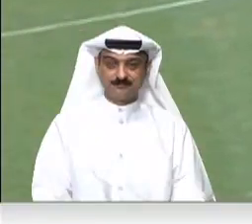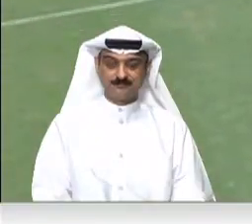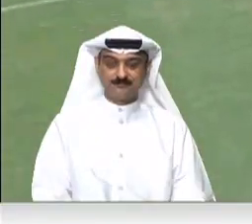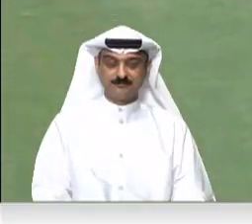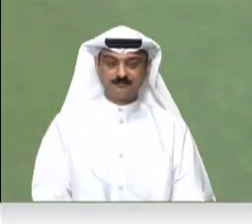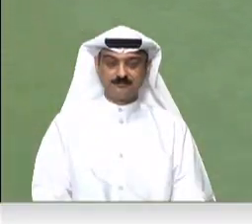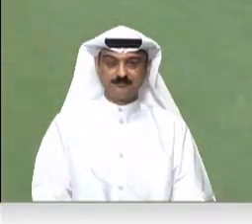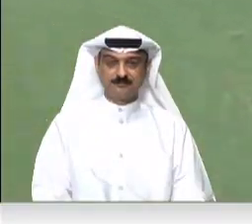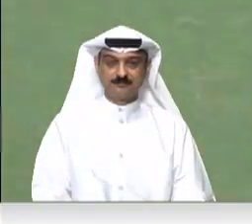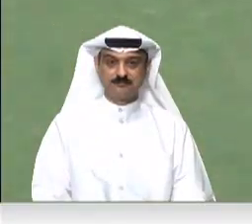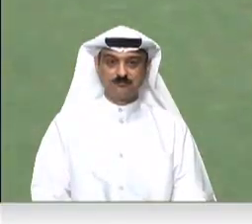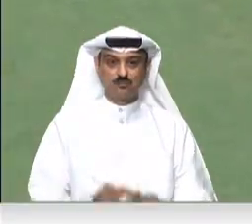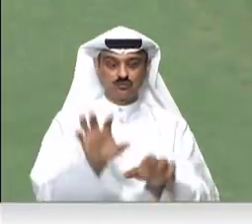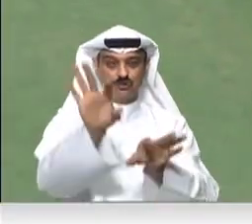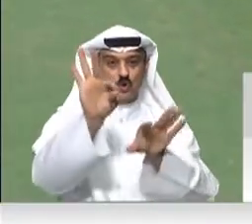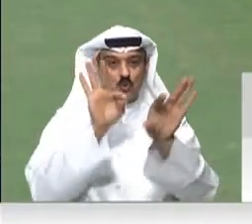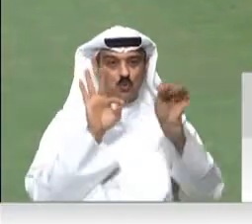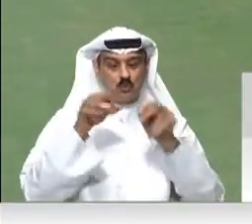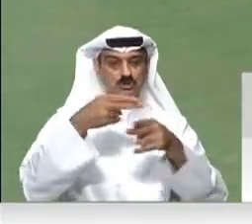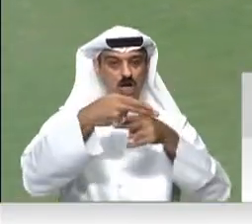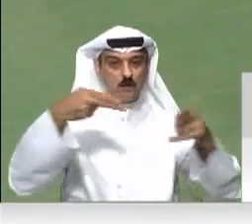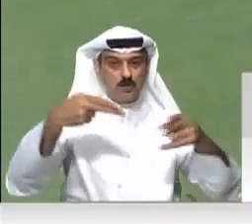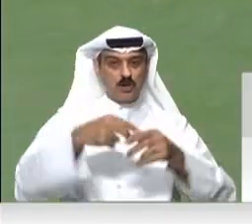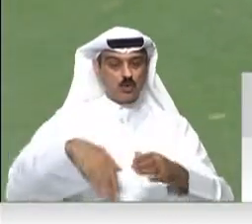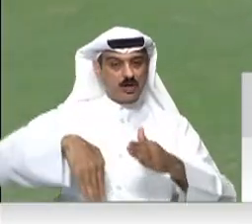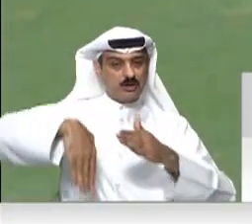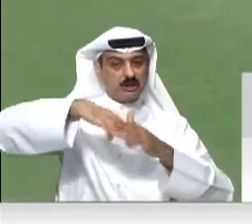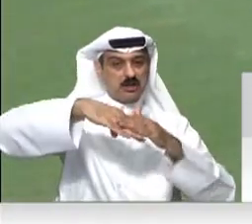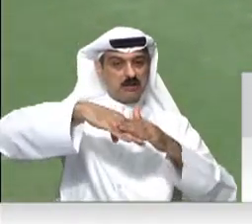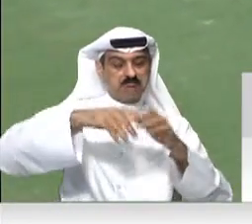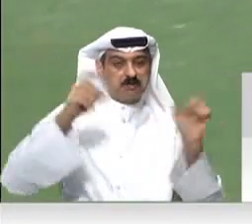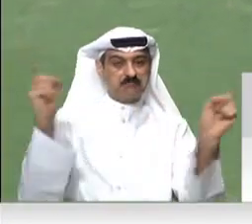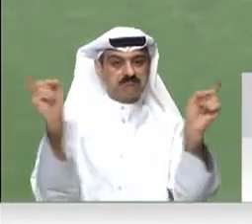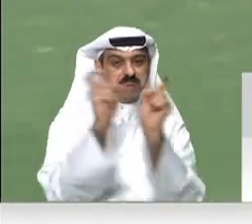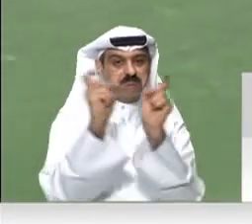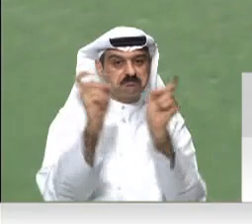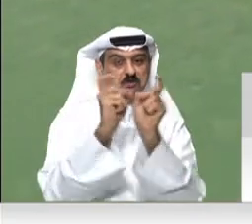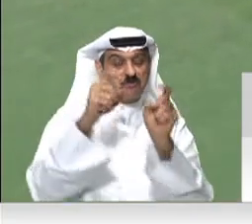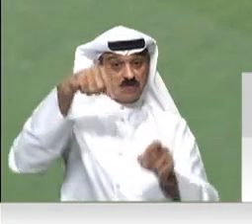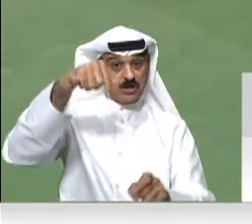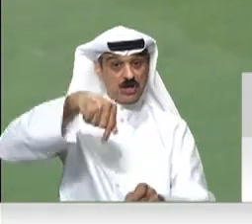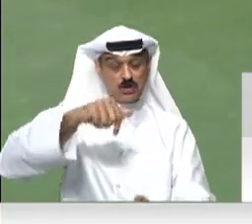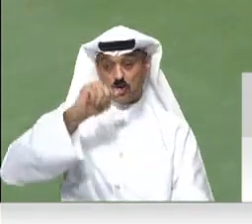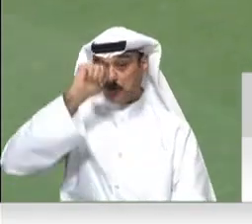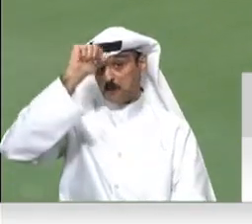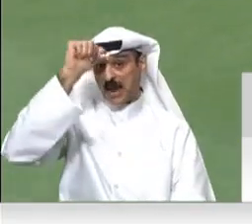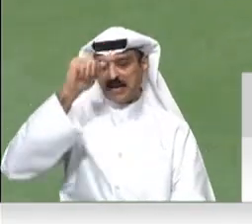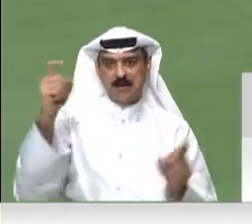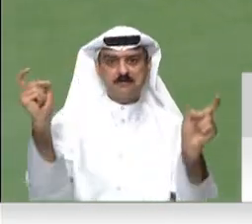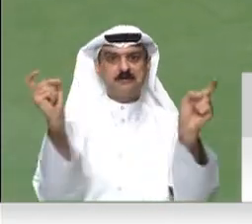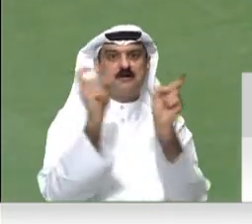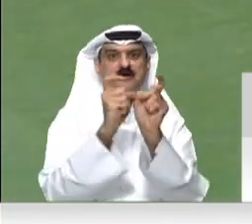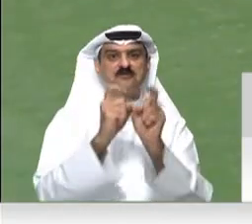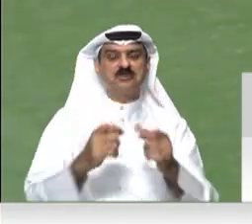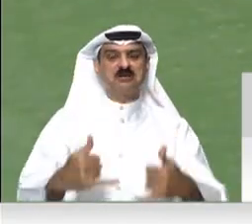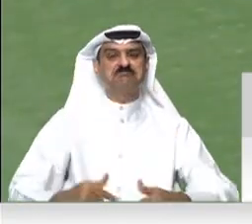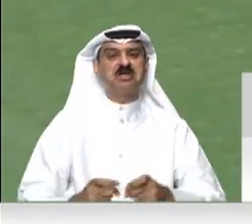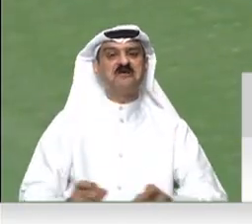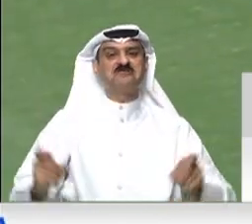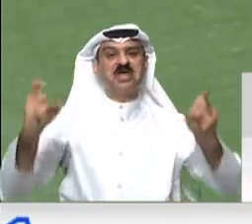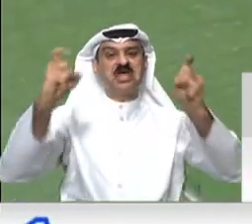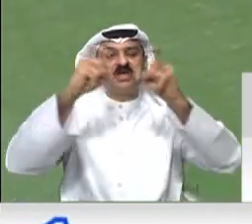يلتقي منتخبنا الوطني لكره القدم مع نظيره الهندي الليله في نهائي بطوله الكاس الذهبيه